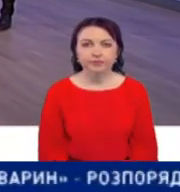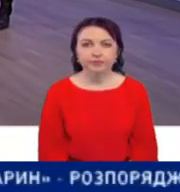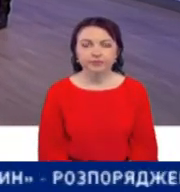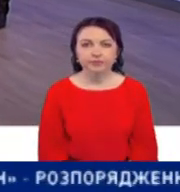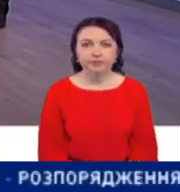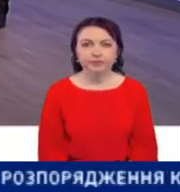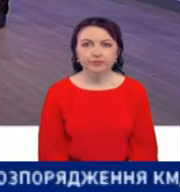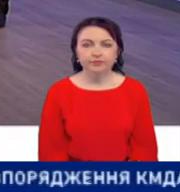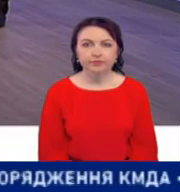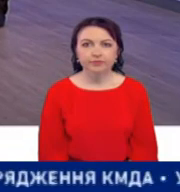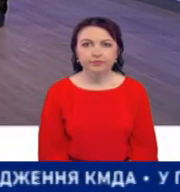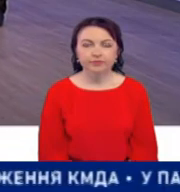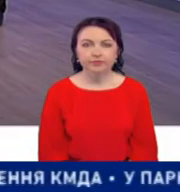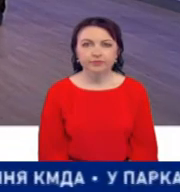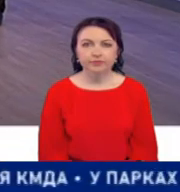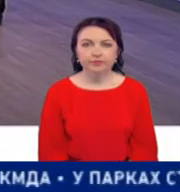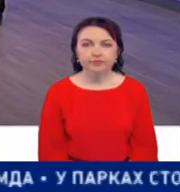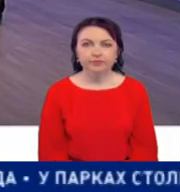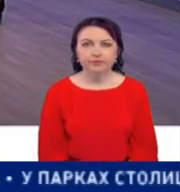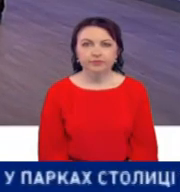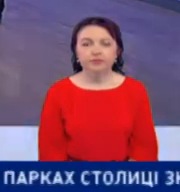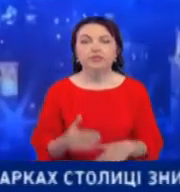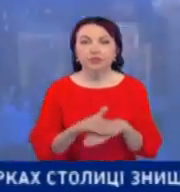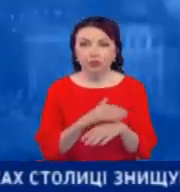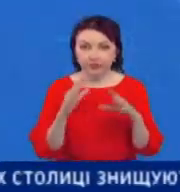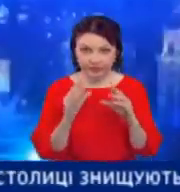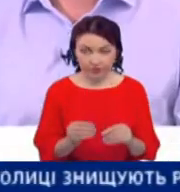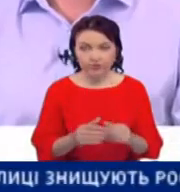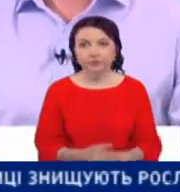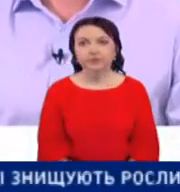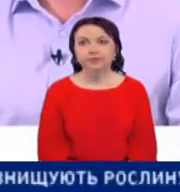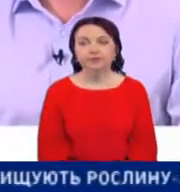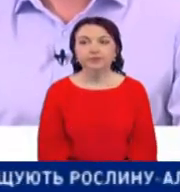говоріть. Кажіть, будь ласка, добрий вечір. Добрий вечір. Добрий.